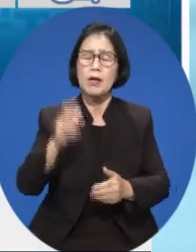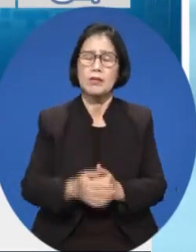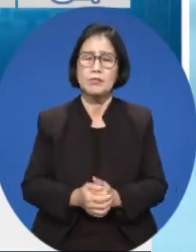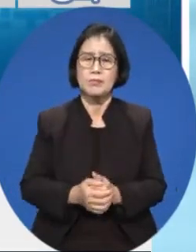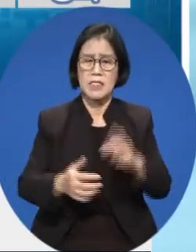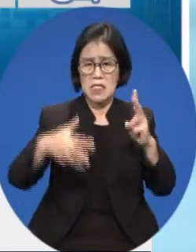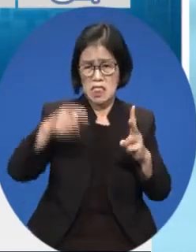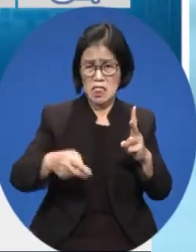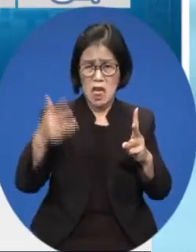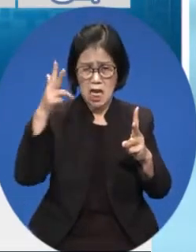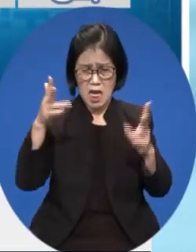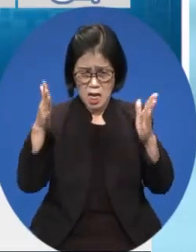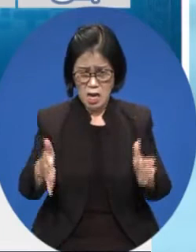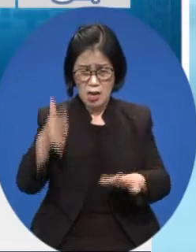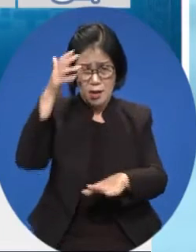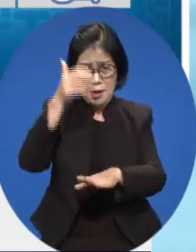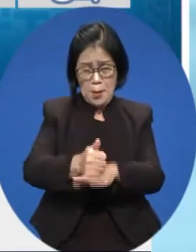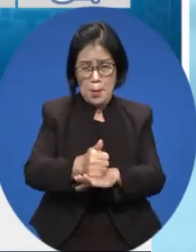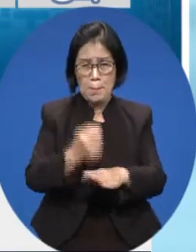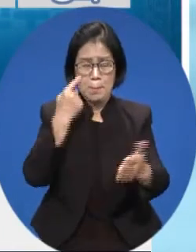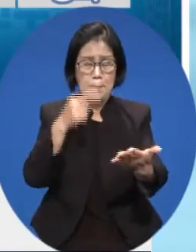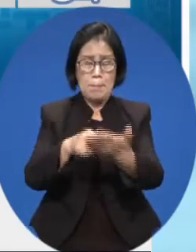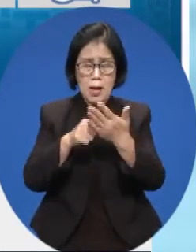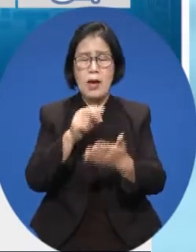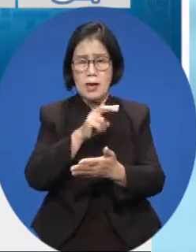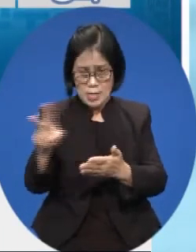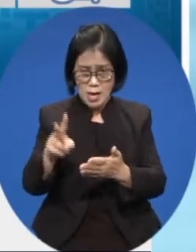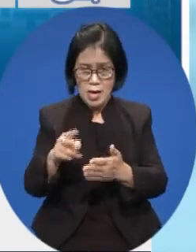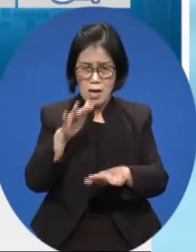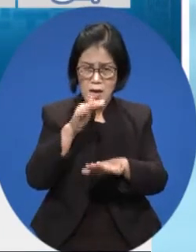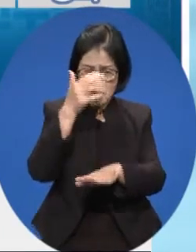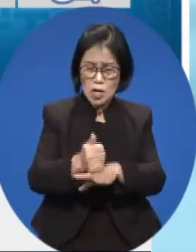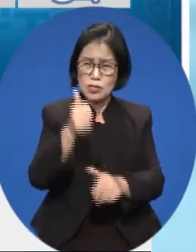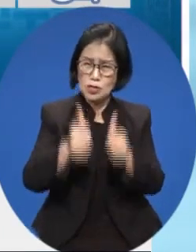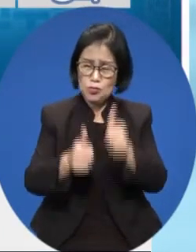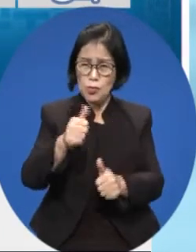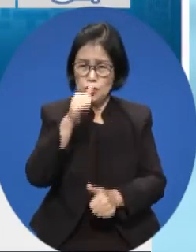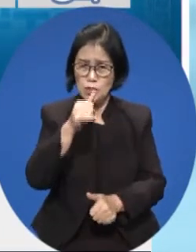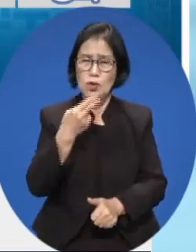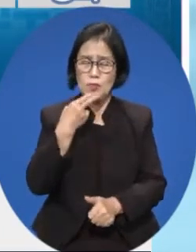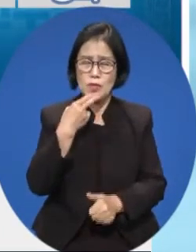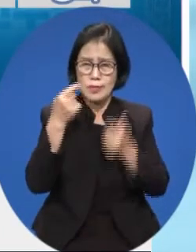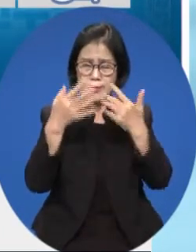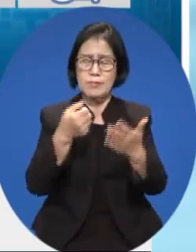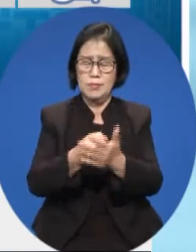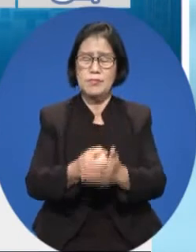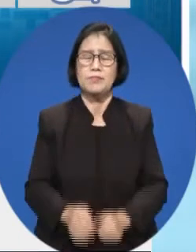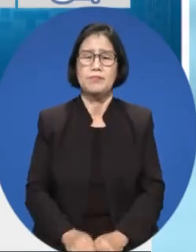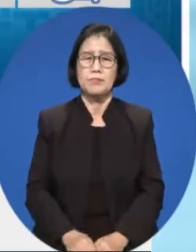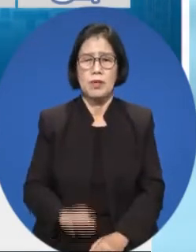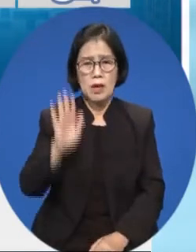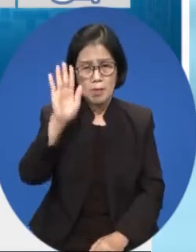안가도 된다고 하는 결론이 나와 버리면 그 위에 만약 정말 천지개벽 할만한 변수가 생기지 않는 한 이제 명